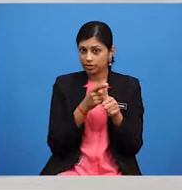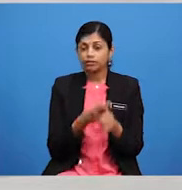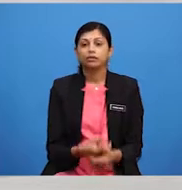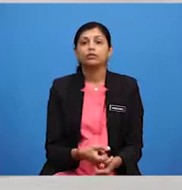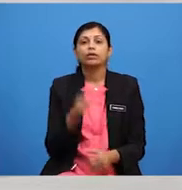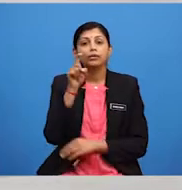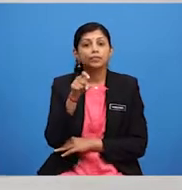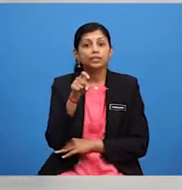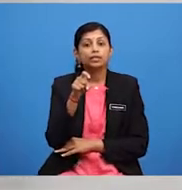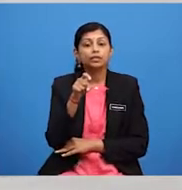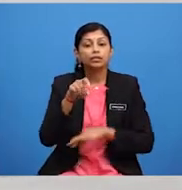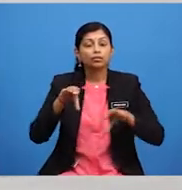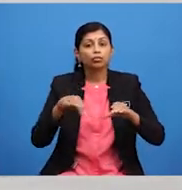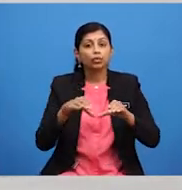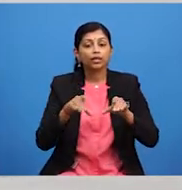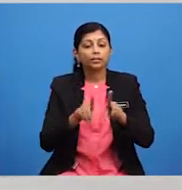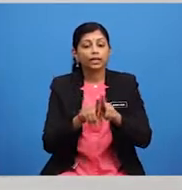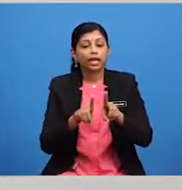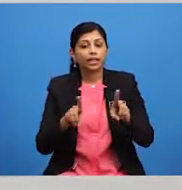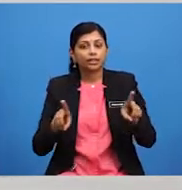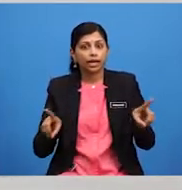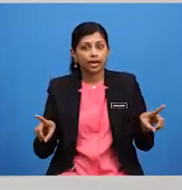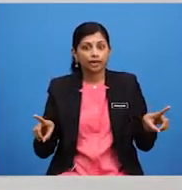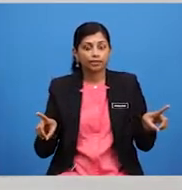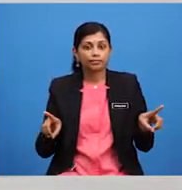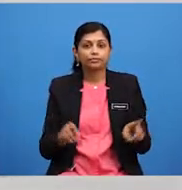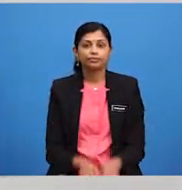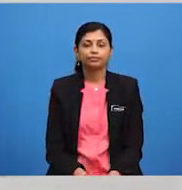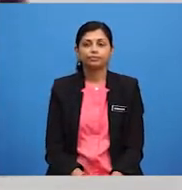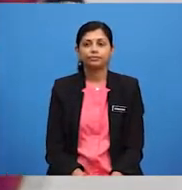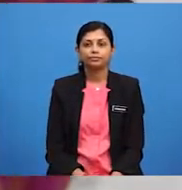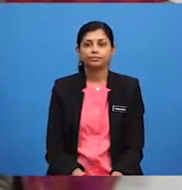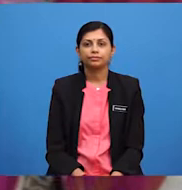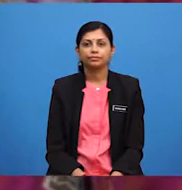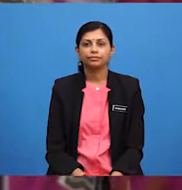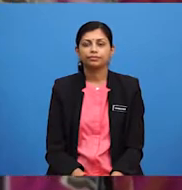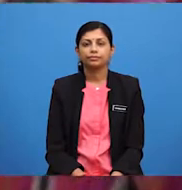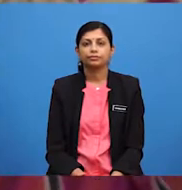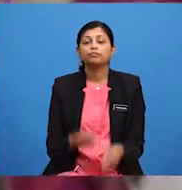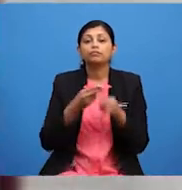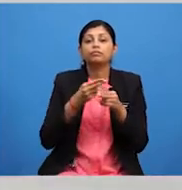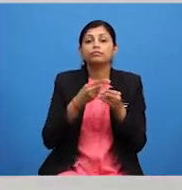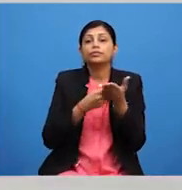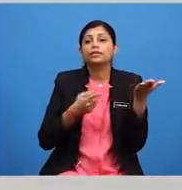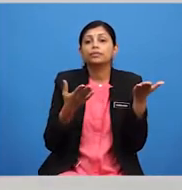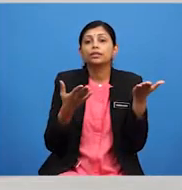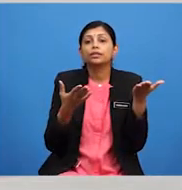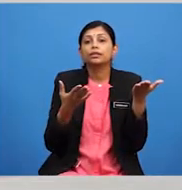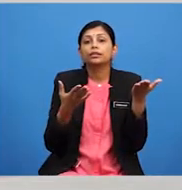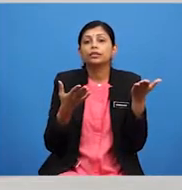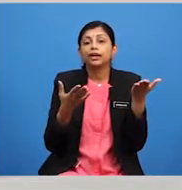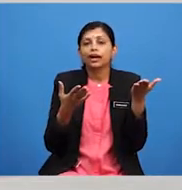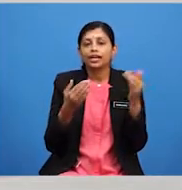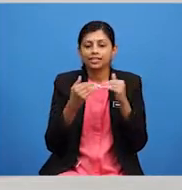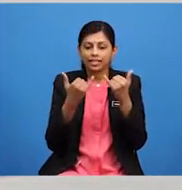murid-murid perlu membina garisan mendatar yang dilabelkan dengan label garis